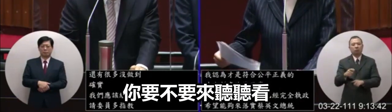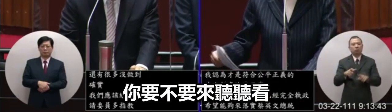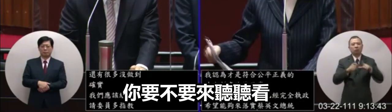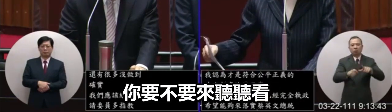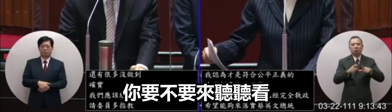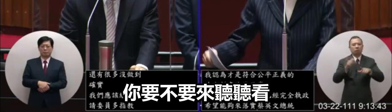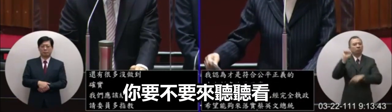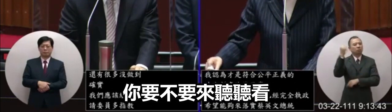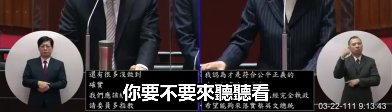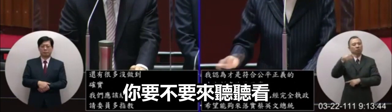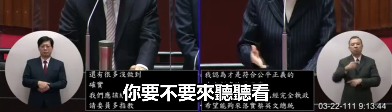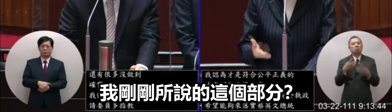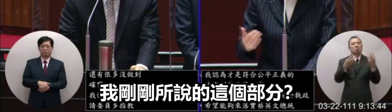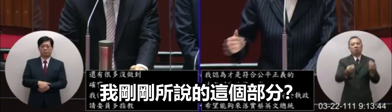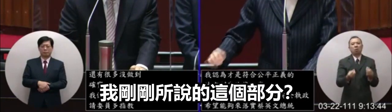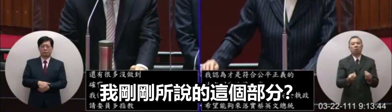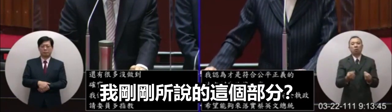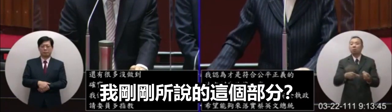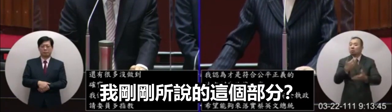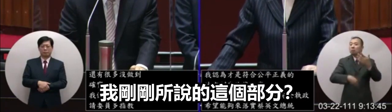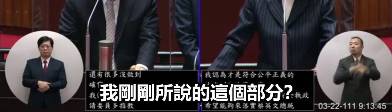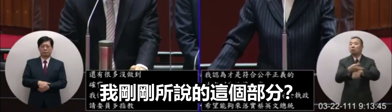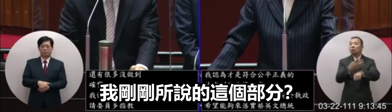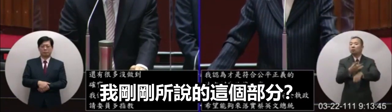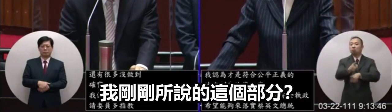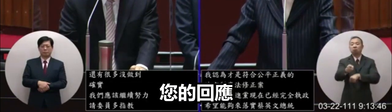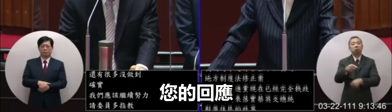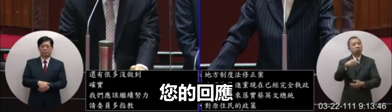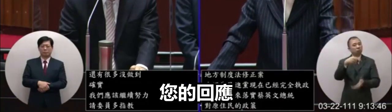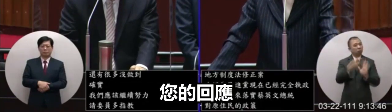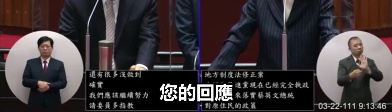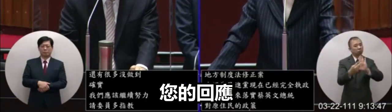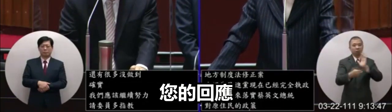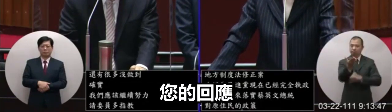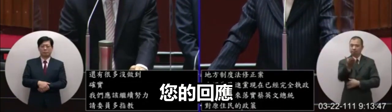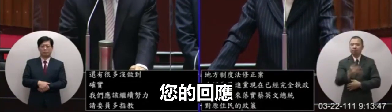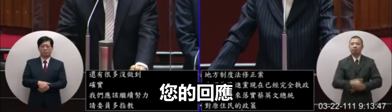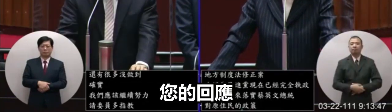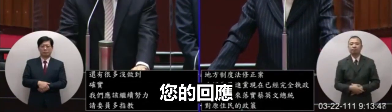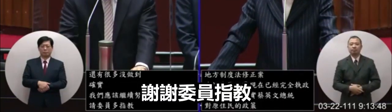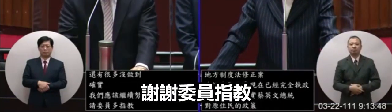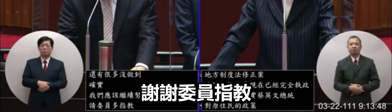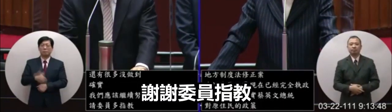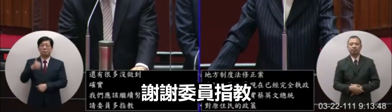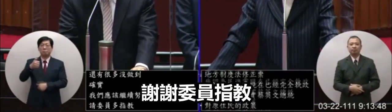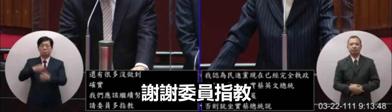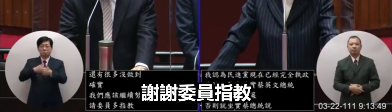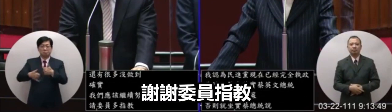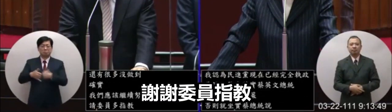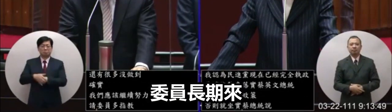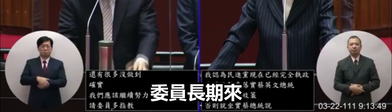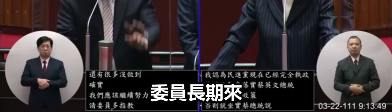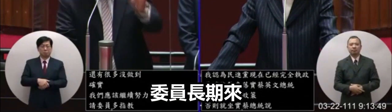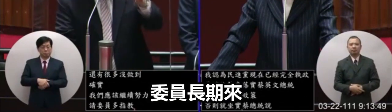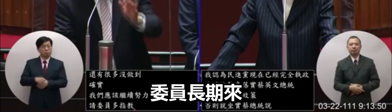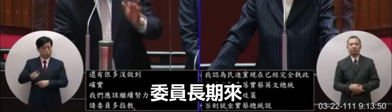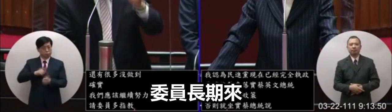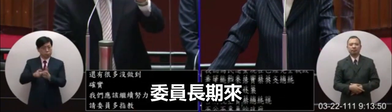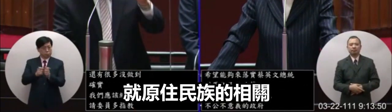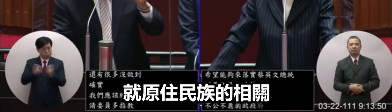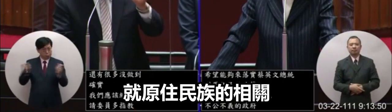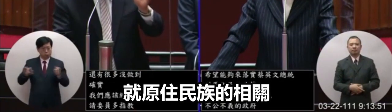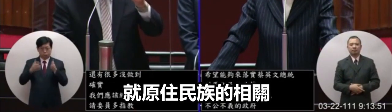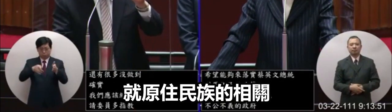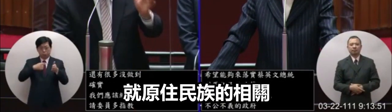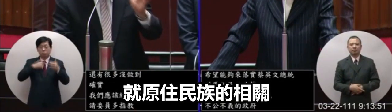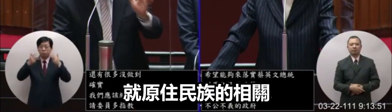分钟，你要不要来听听看我刚刚所说的这个部分您的回应？ 谢谢委员指教。委员长期以